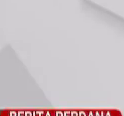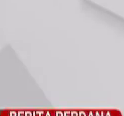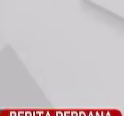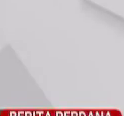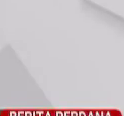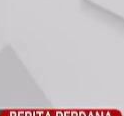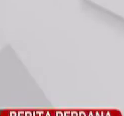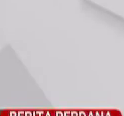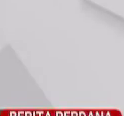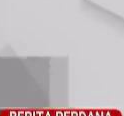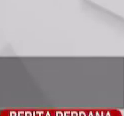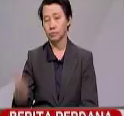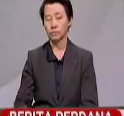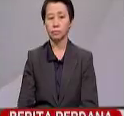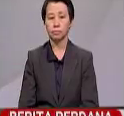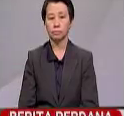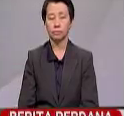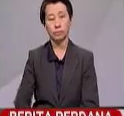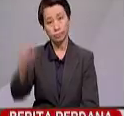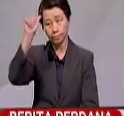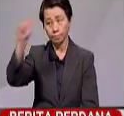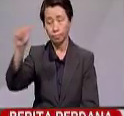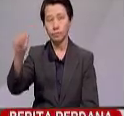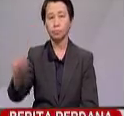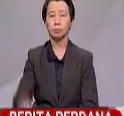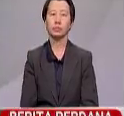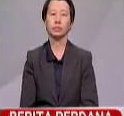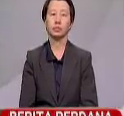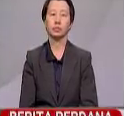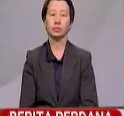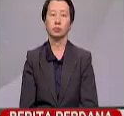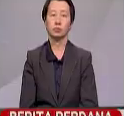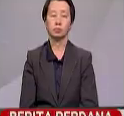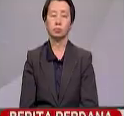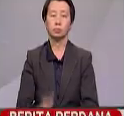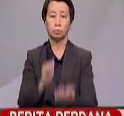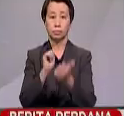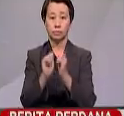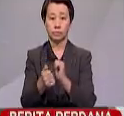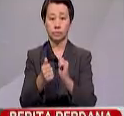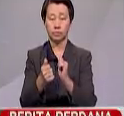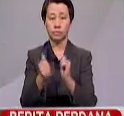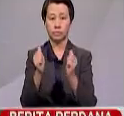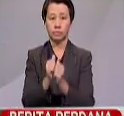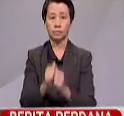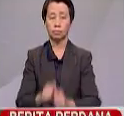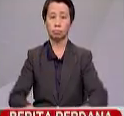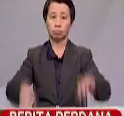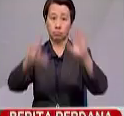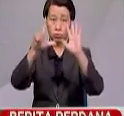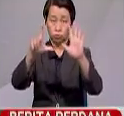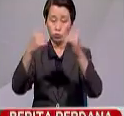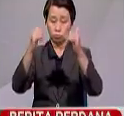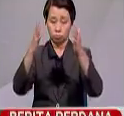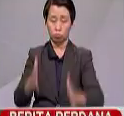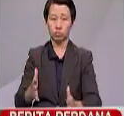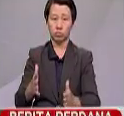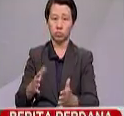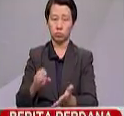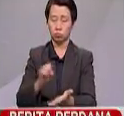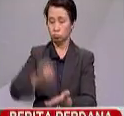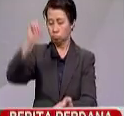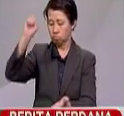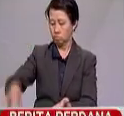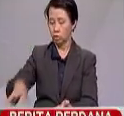Terima kasih Fariz dan Hanim. Assalamualaikum dan salam sejahtera. Perkembangan sukan dimulakan dengan 7 pemain digugurkan daripada